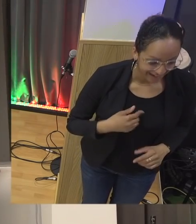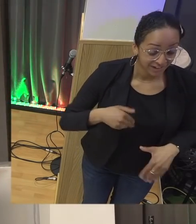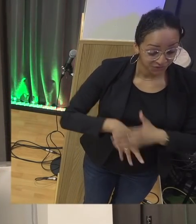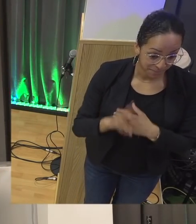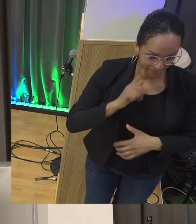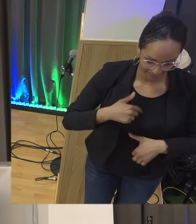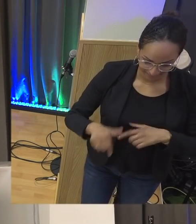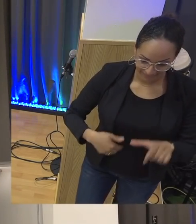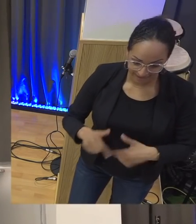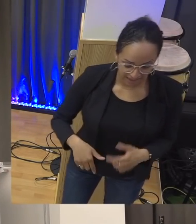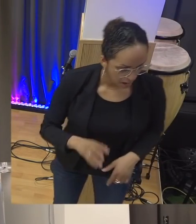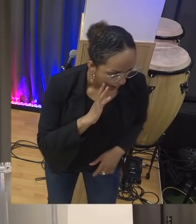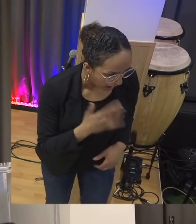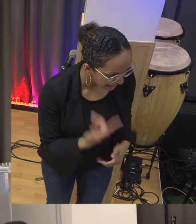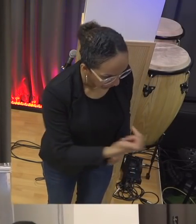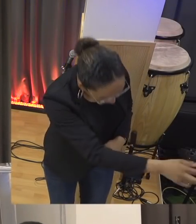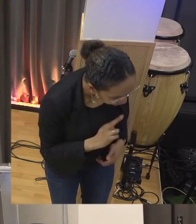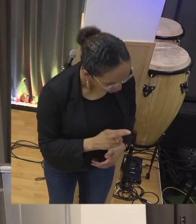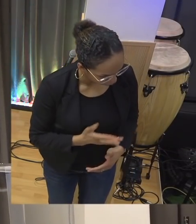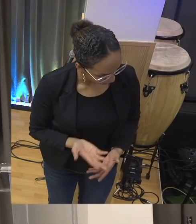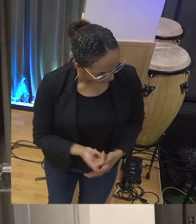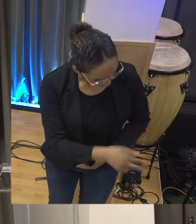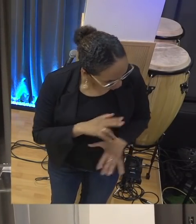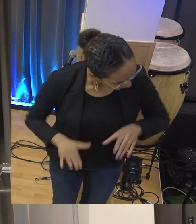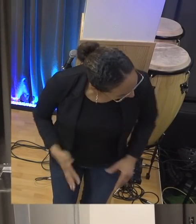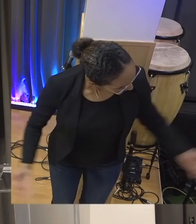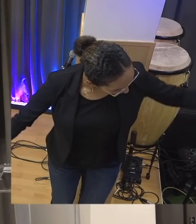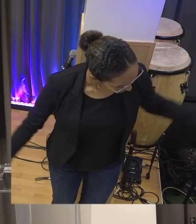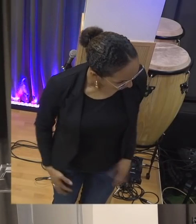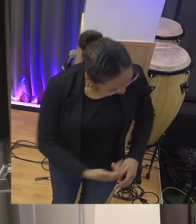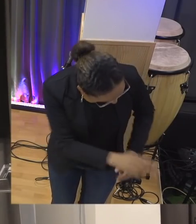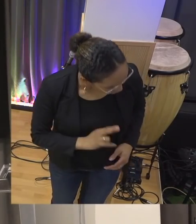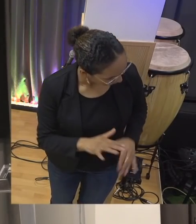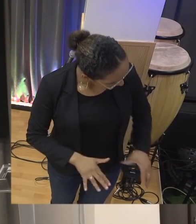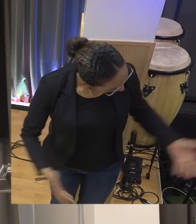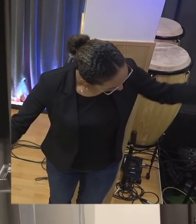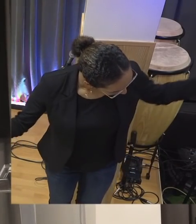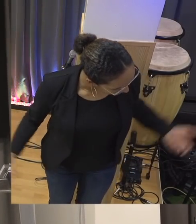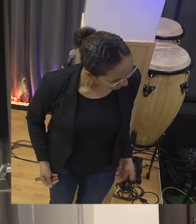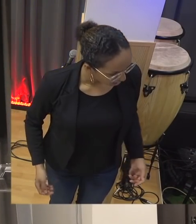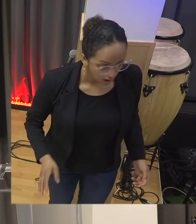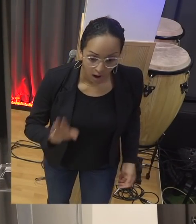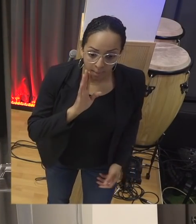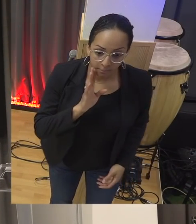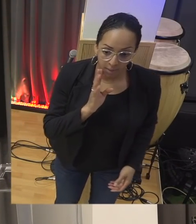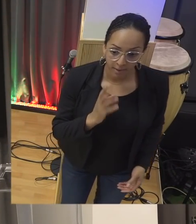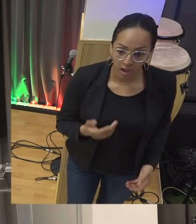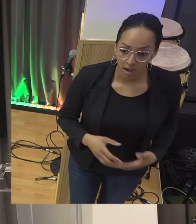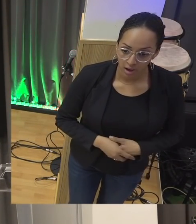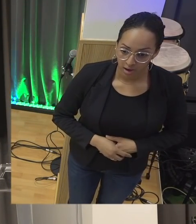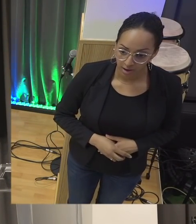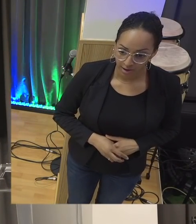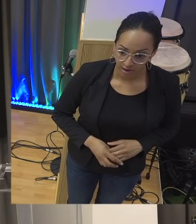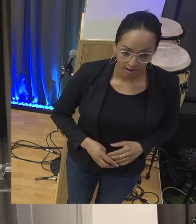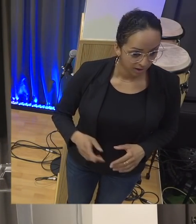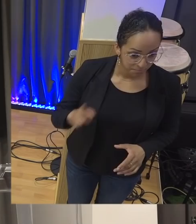ma mère, elle dit, c'est quand que tu vas revenir dans la voie droite? C'est-à-dire retourner à l'islam. Tu vois, ma mère, elle peut manger Henri Blocher et Tariq Ramadan en